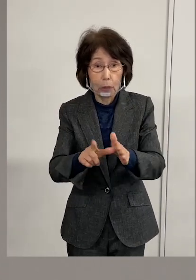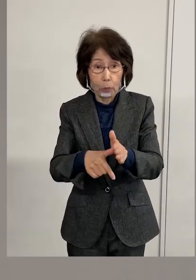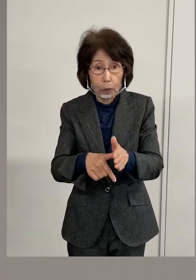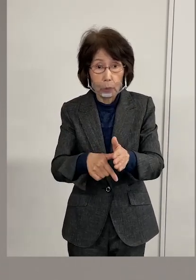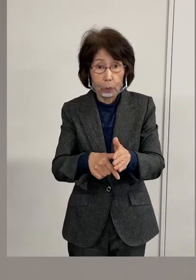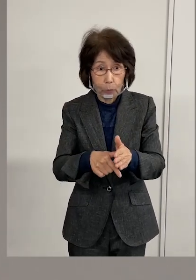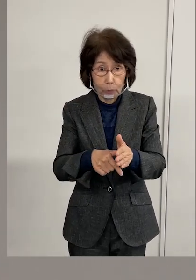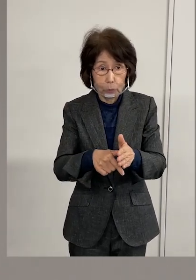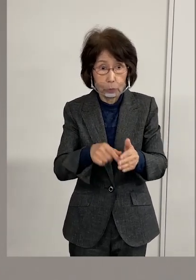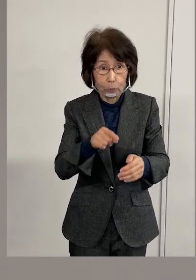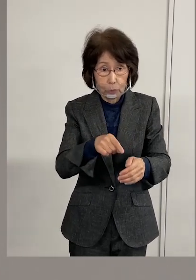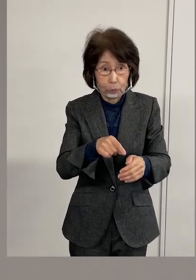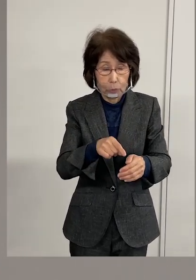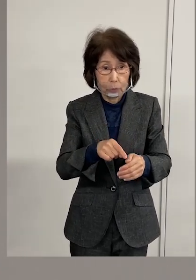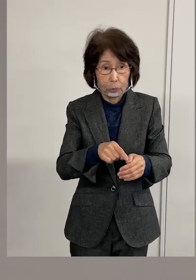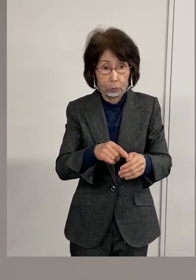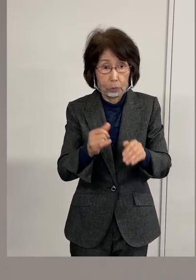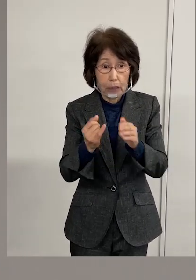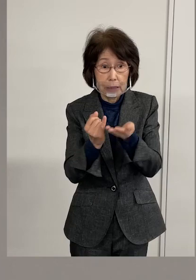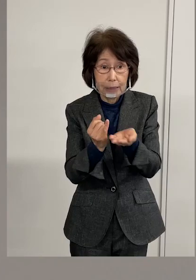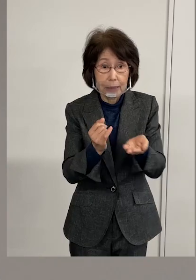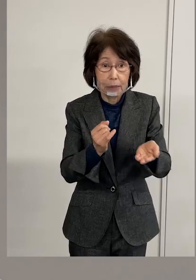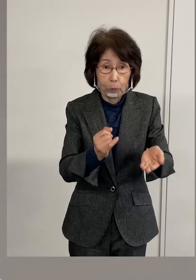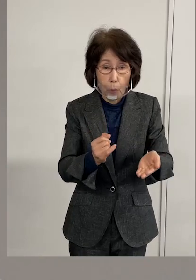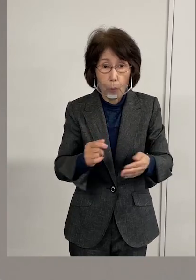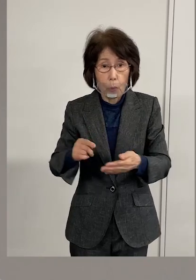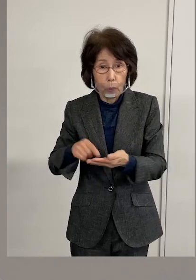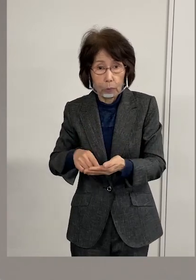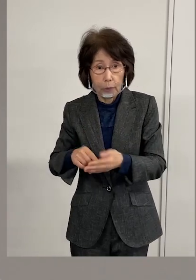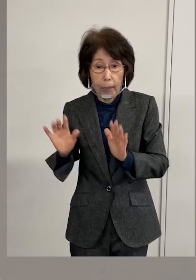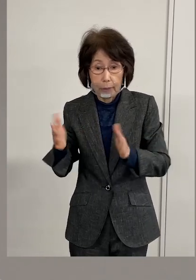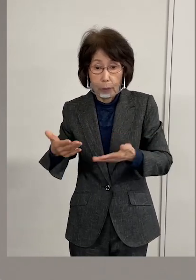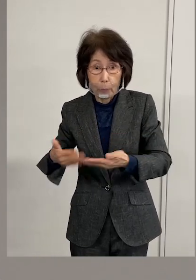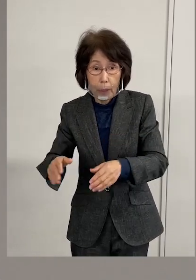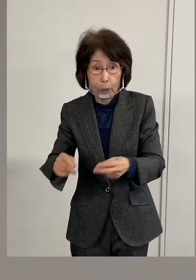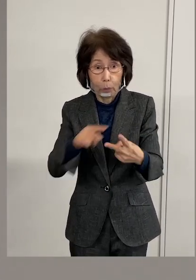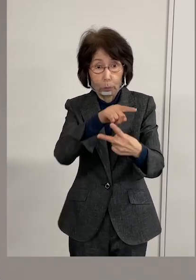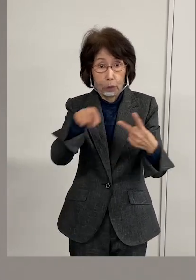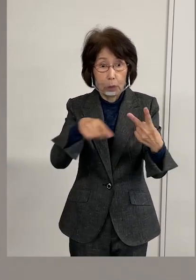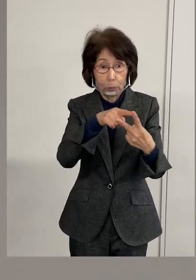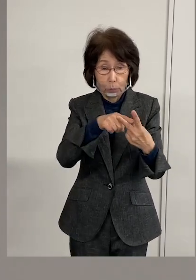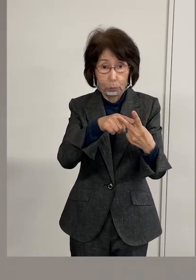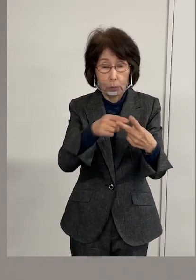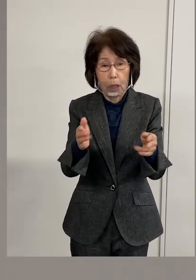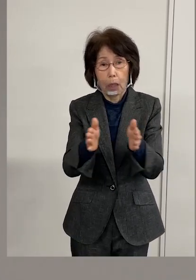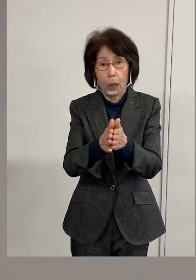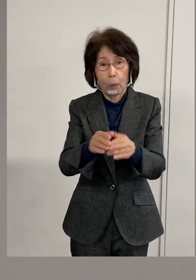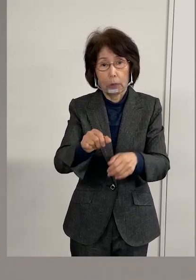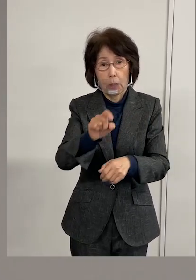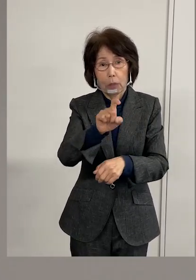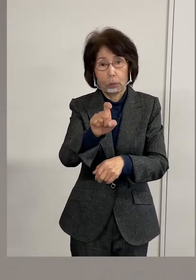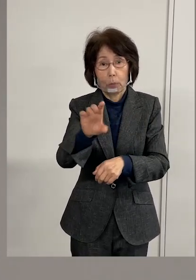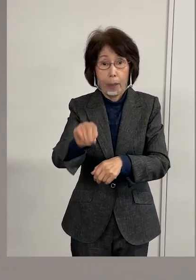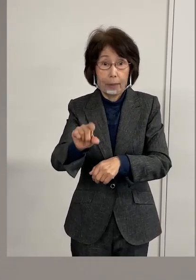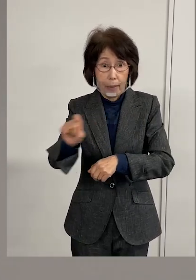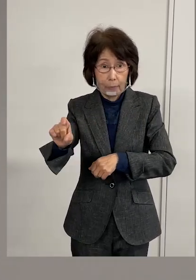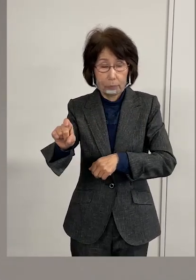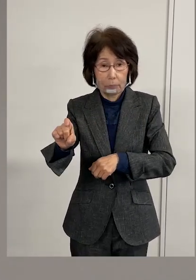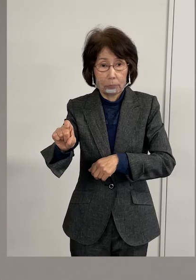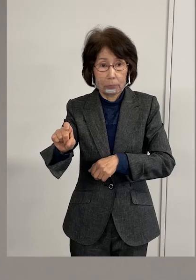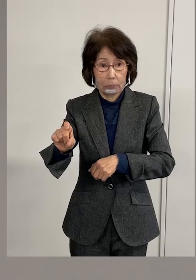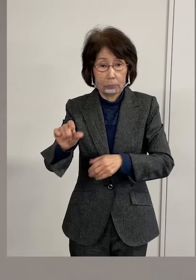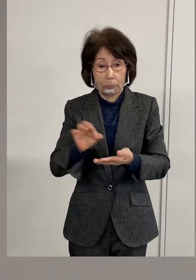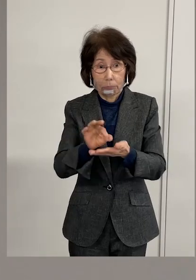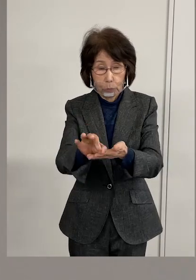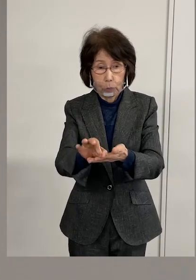それぞれ5万円ずつで合計10万円になりますので、5万円プラス5万円で10万円になりますので、発送の準備を進め